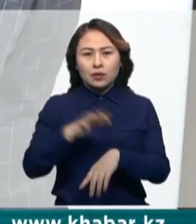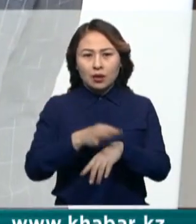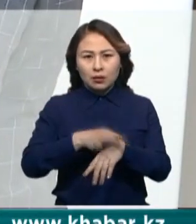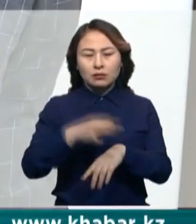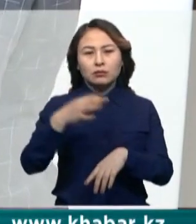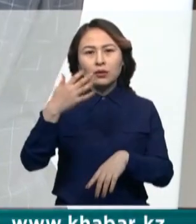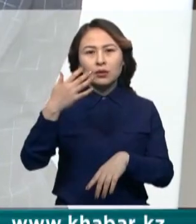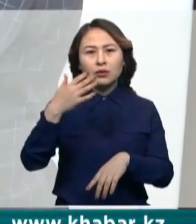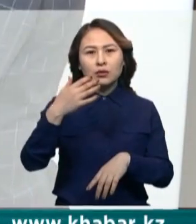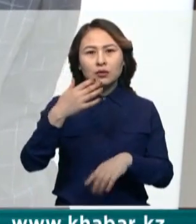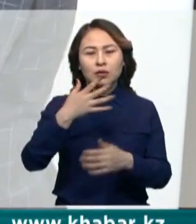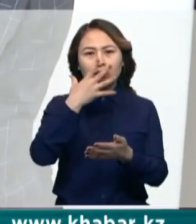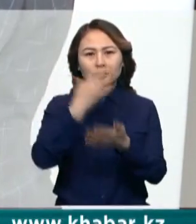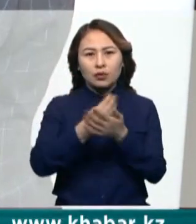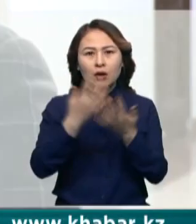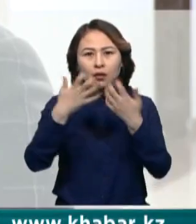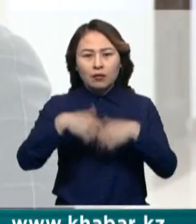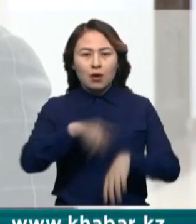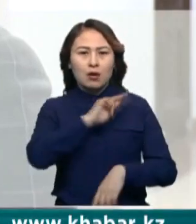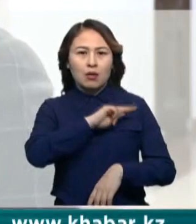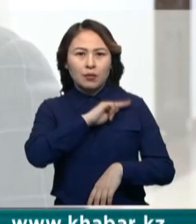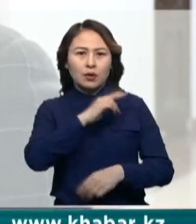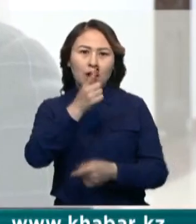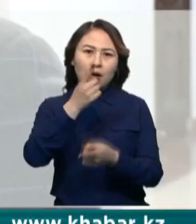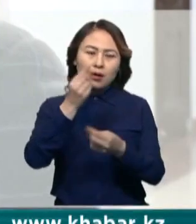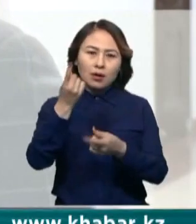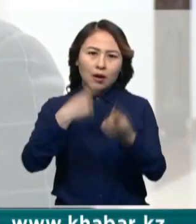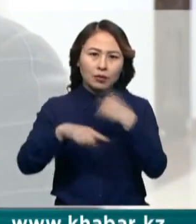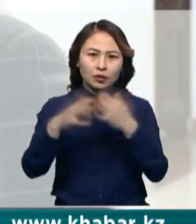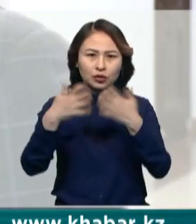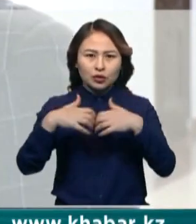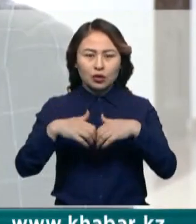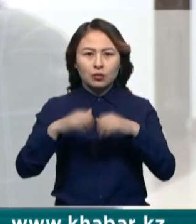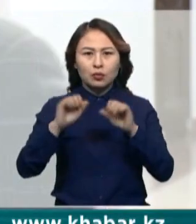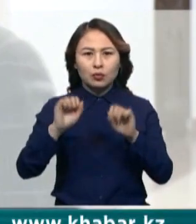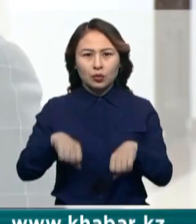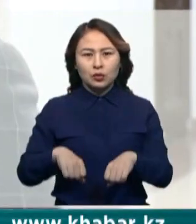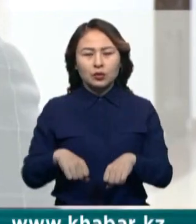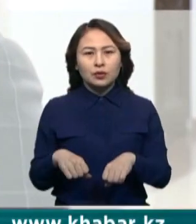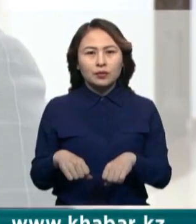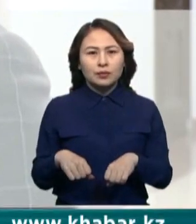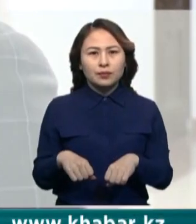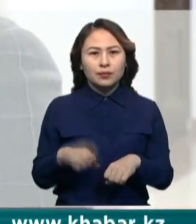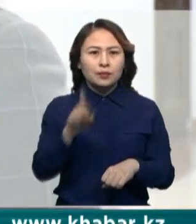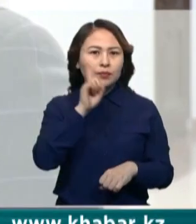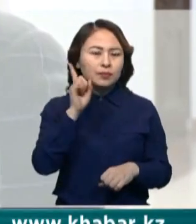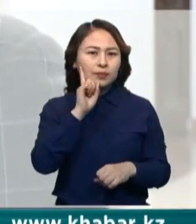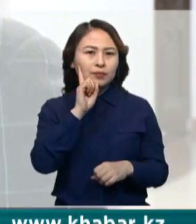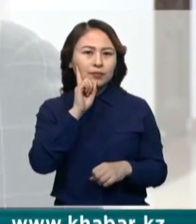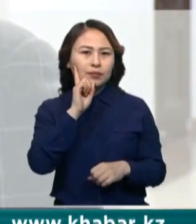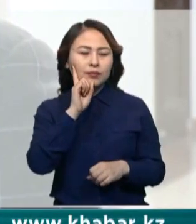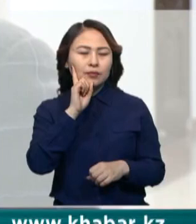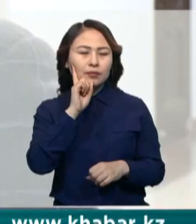де ол академиялық сағаттарының қайтадан есептелуіне ие болады. Бұл деген сөз, жаңағы жастарымыз